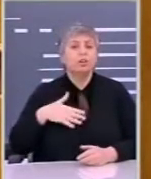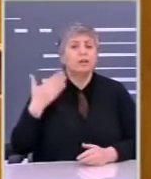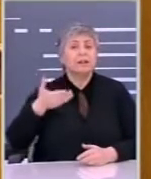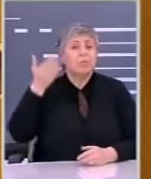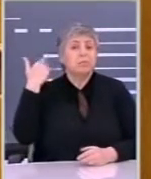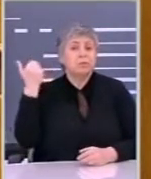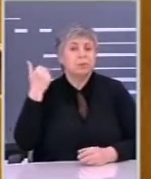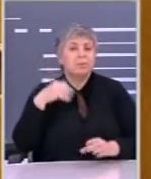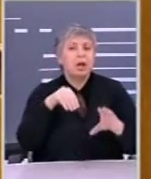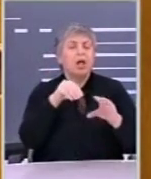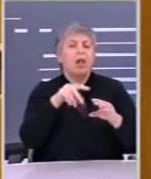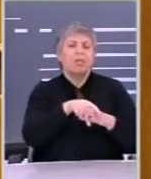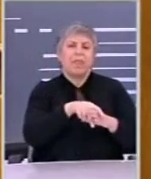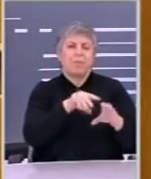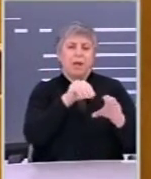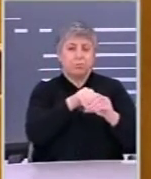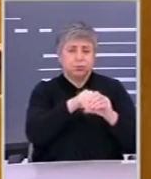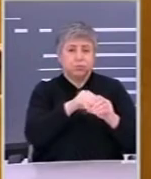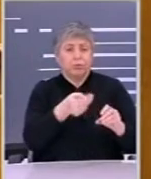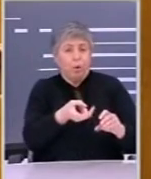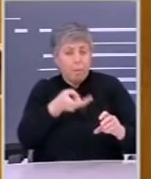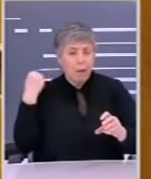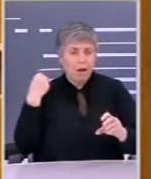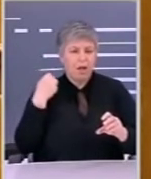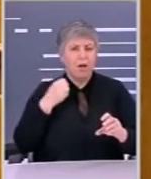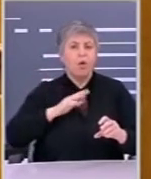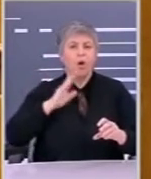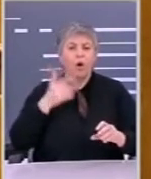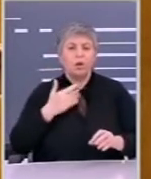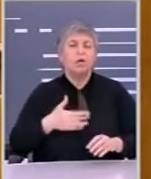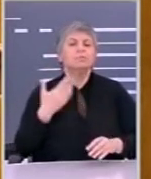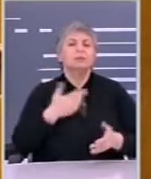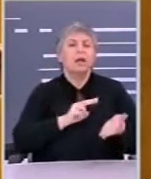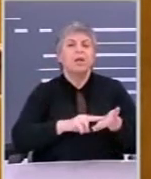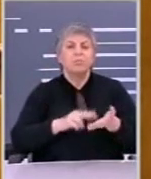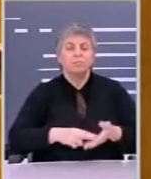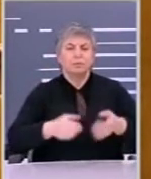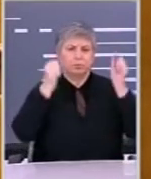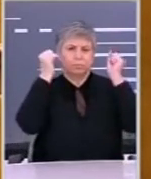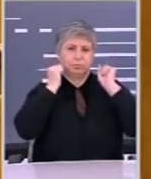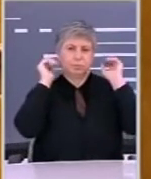αποθεματικά, πάνω στην οποία οφείλεται η χρεοκοπία των ταμείων κοινωνικής ασφάλισης.